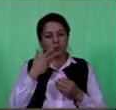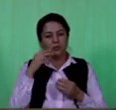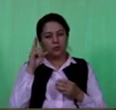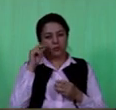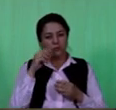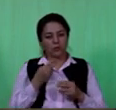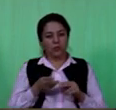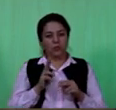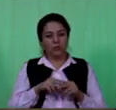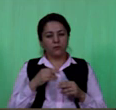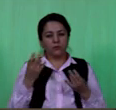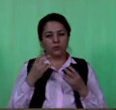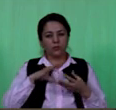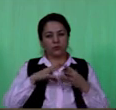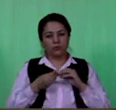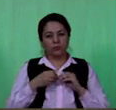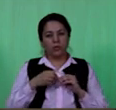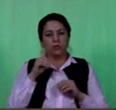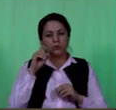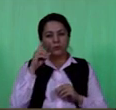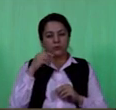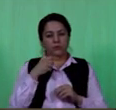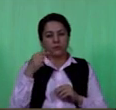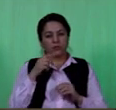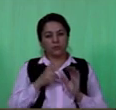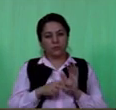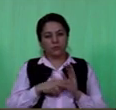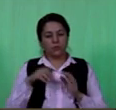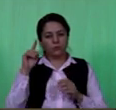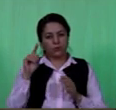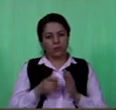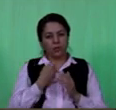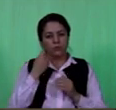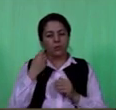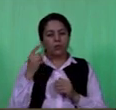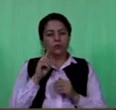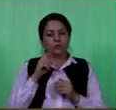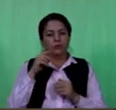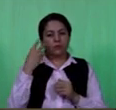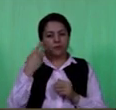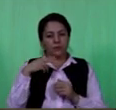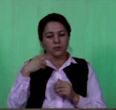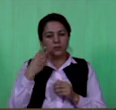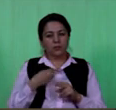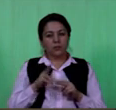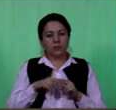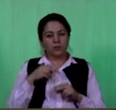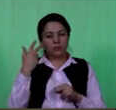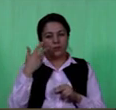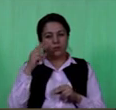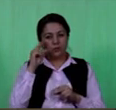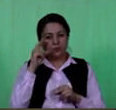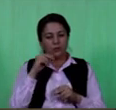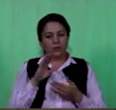этого мы и сумма трех чисел 100 вычтем 80 и узнаем что 20 это третье число запишите